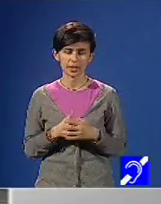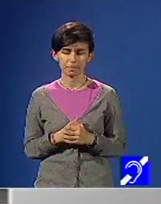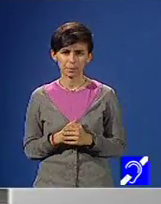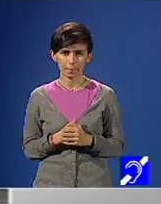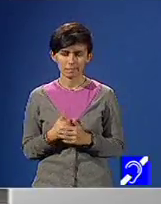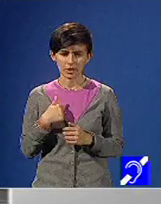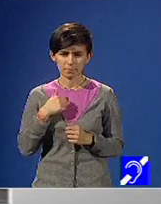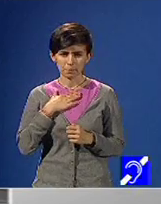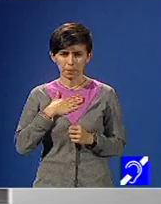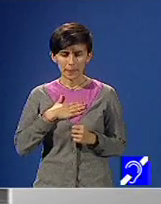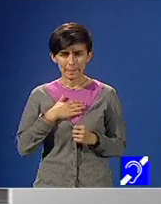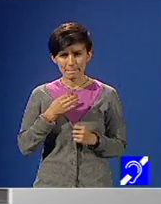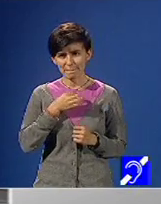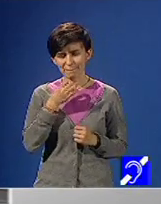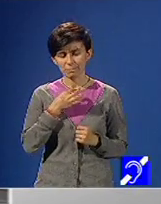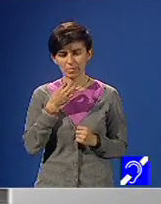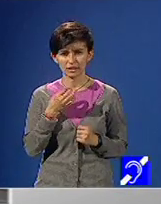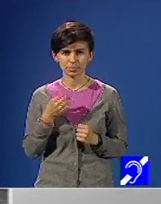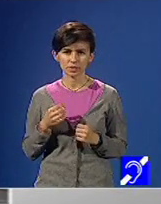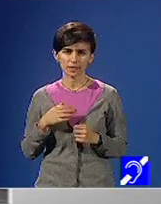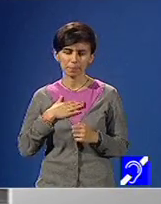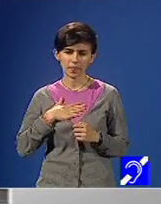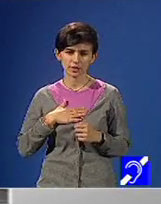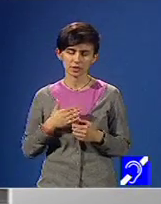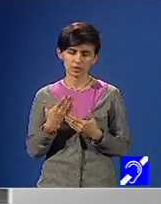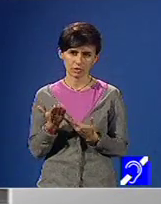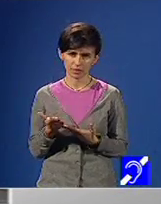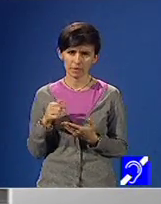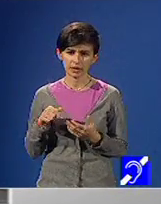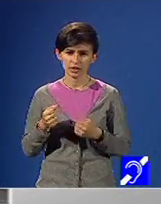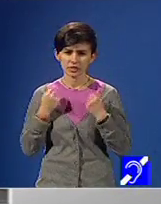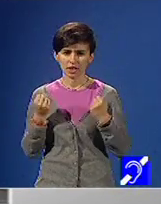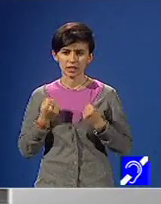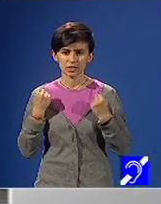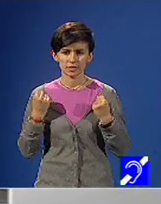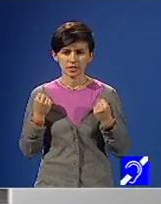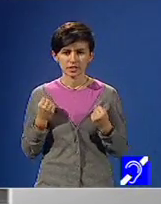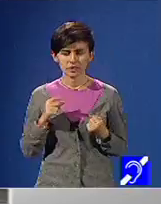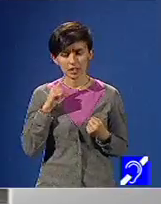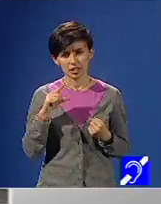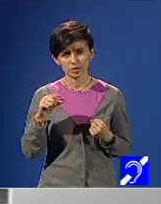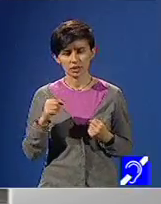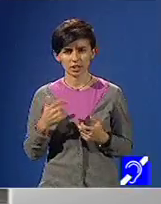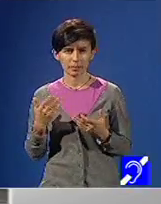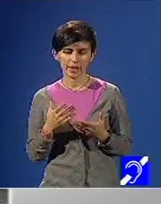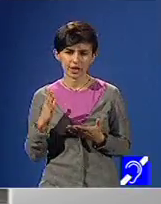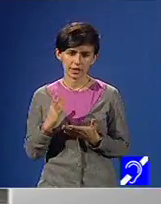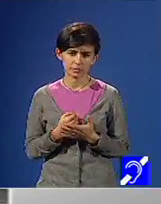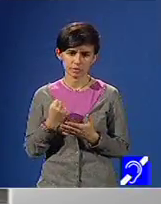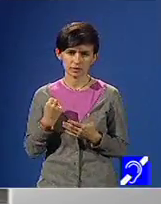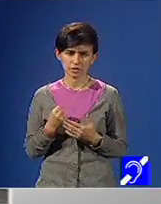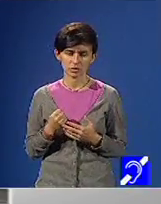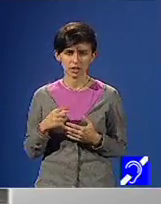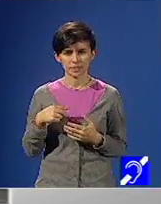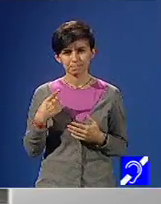vrea să subliniez? De ce insistăm să oferim aceste activități? Rezultatele pe care le-am obținut doar